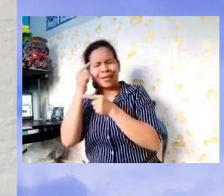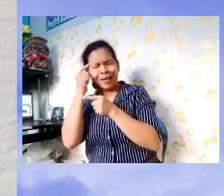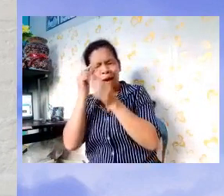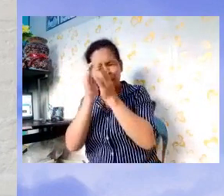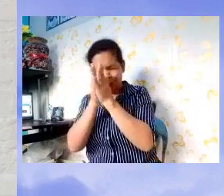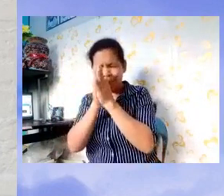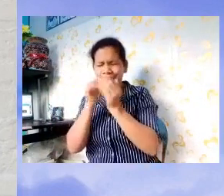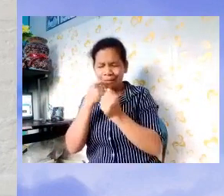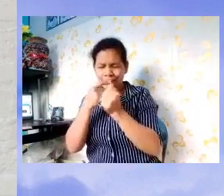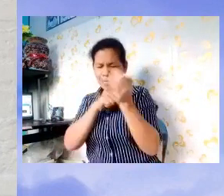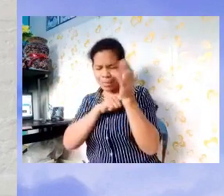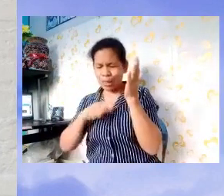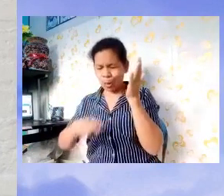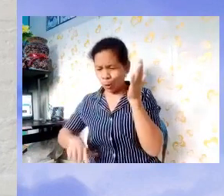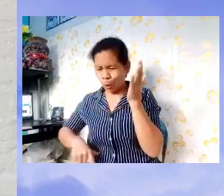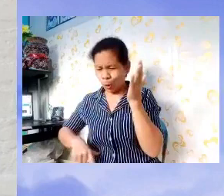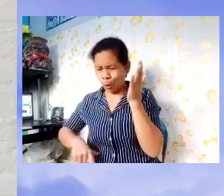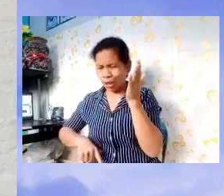Panginoon,